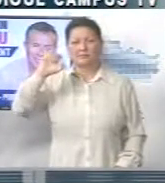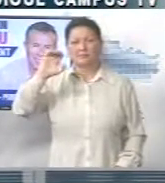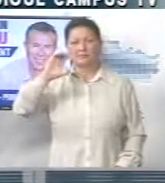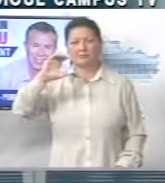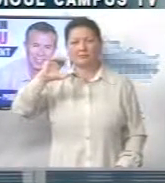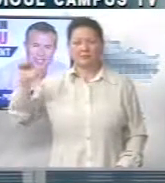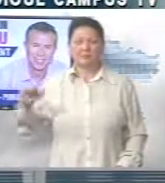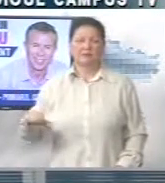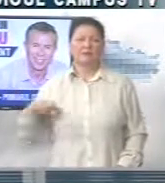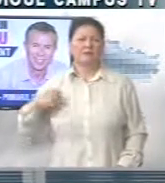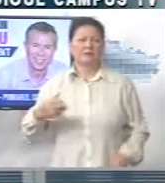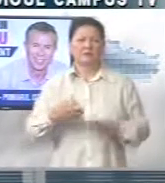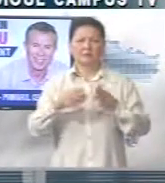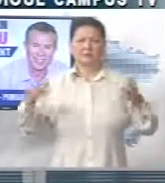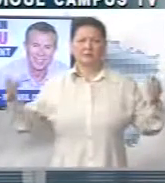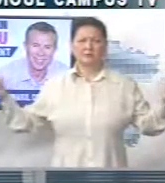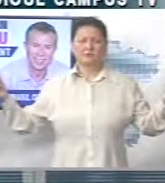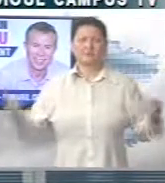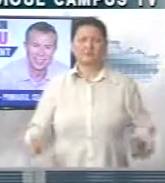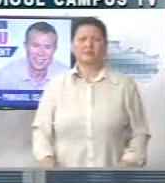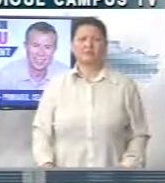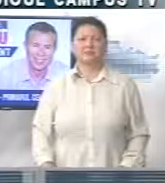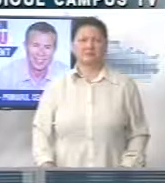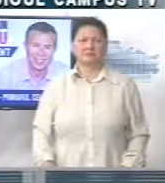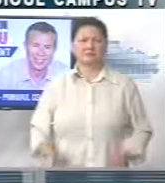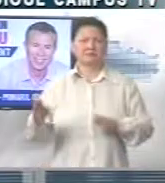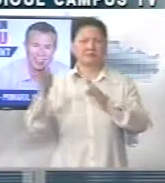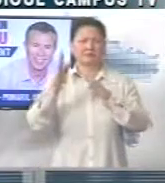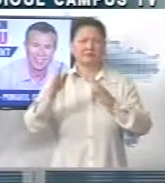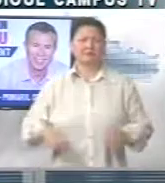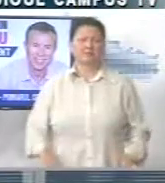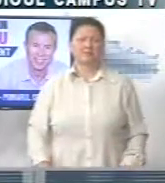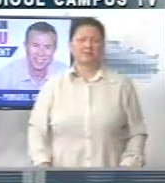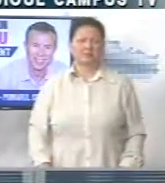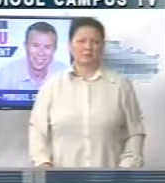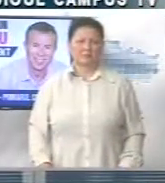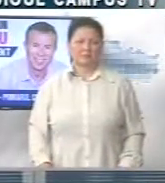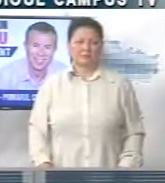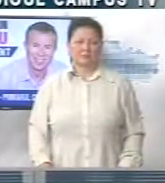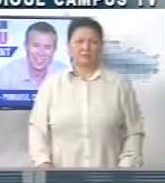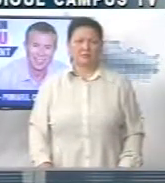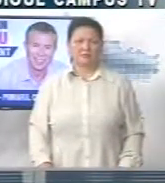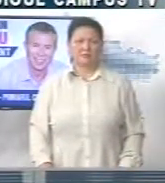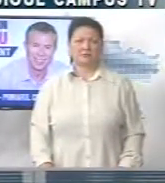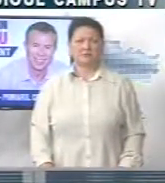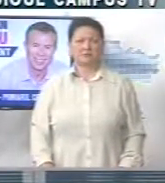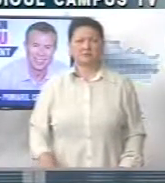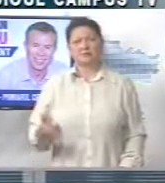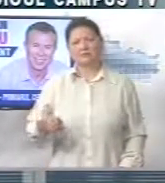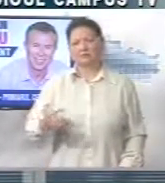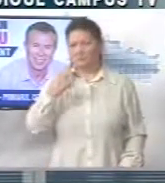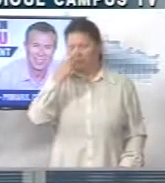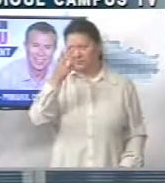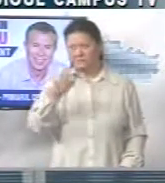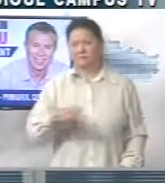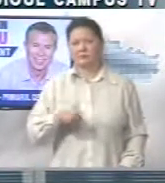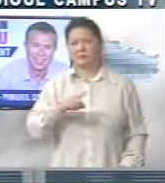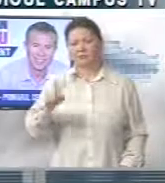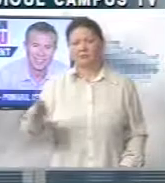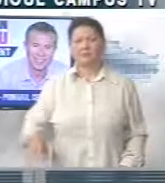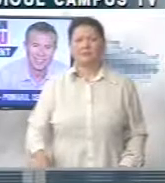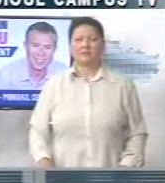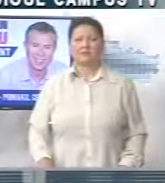multe specii acolo în parc rare, care nu le vedem la tot pasul și care pot